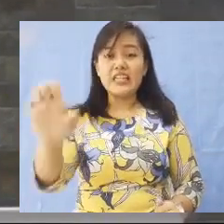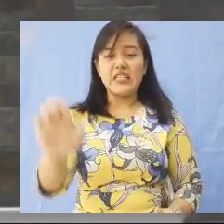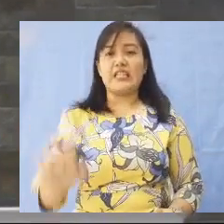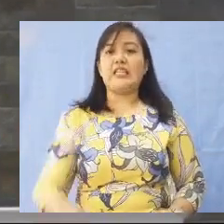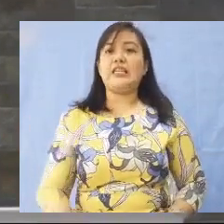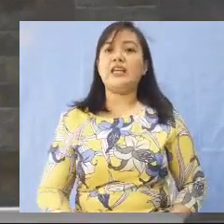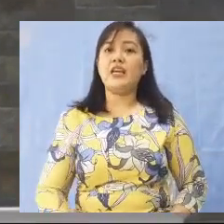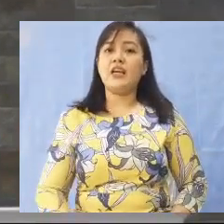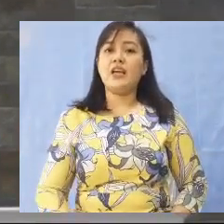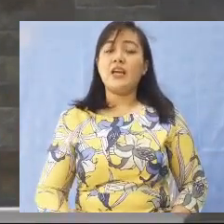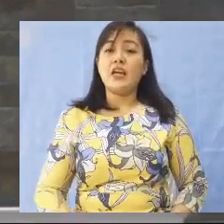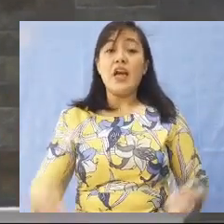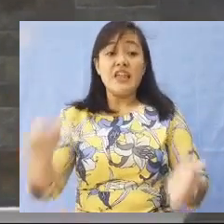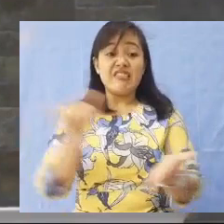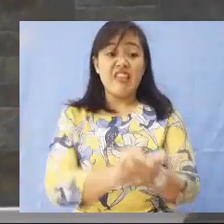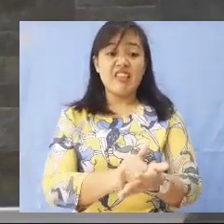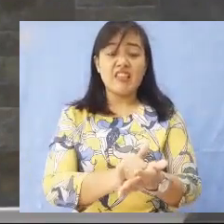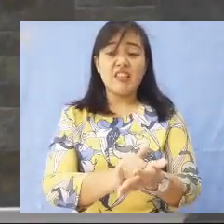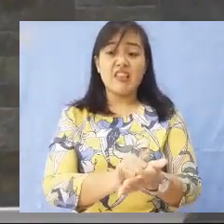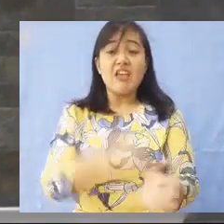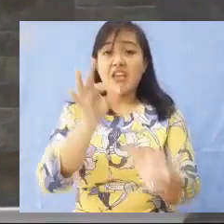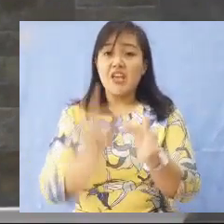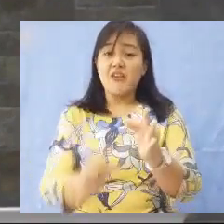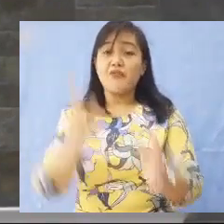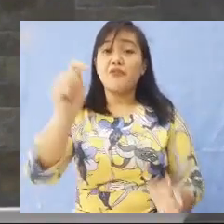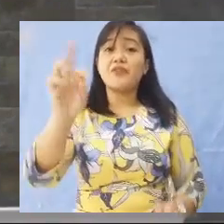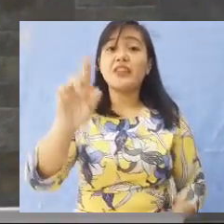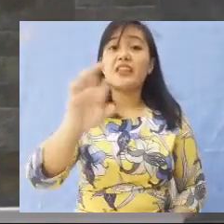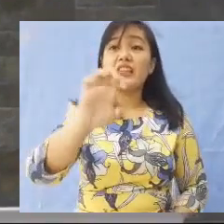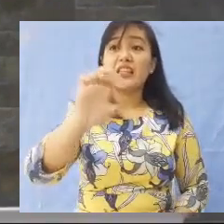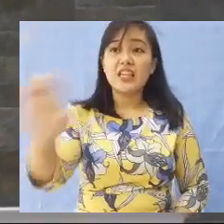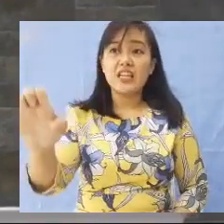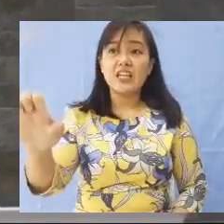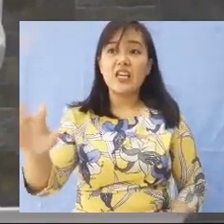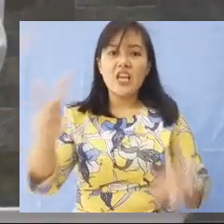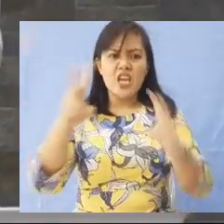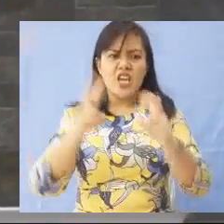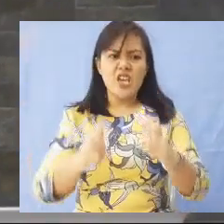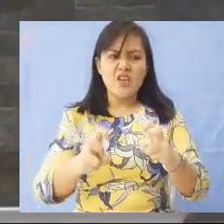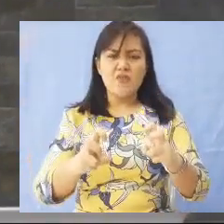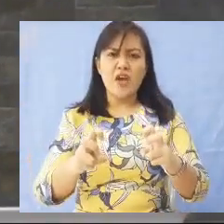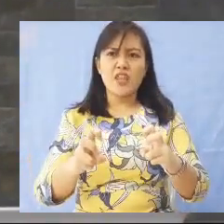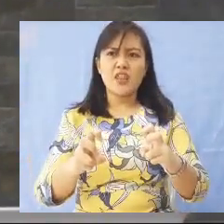Oh, yung puno, pinutol. Ginamit kung saan